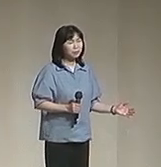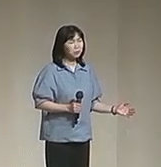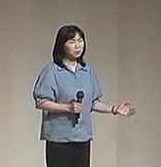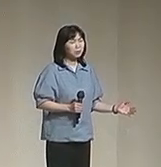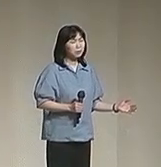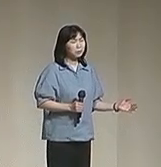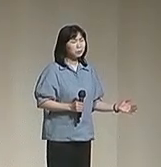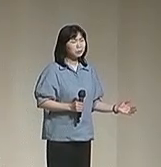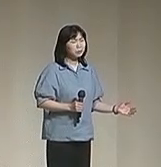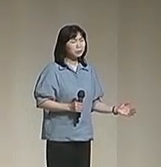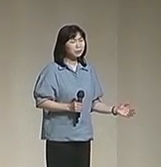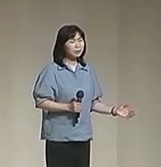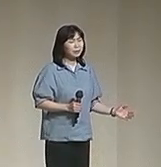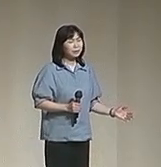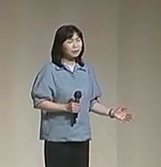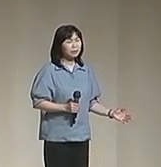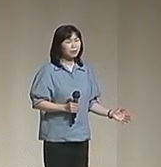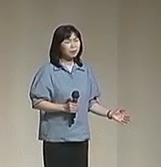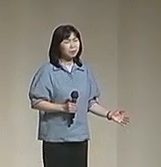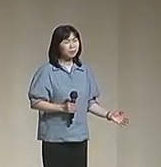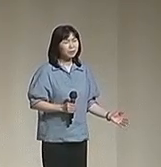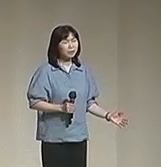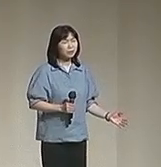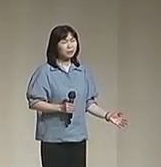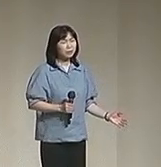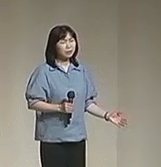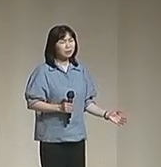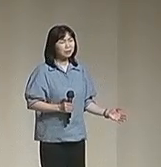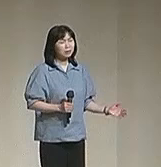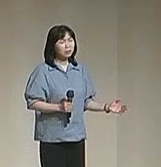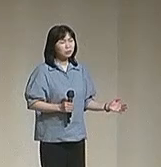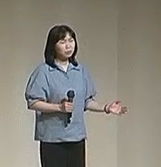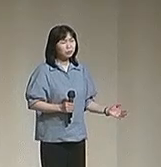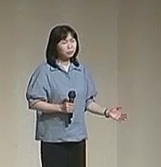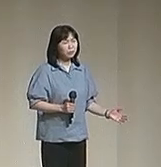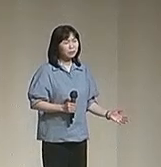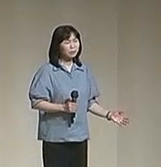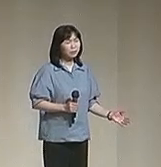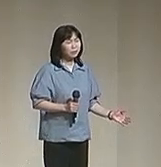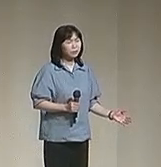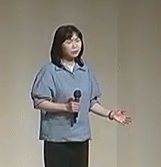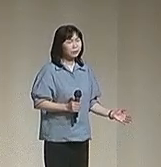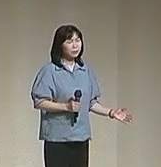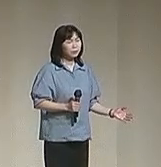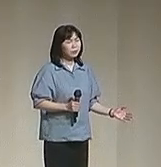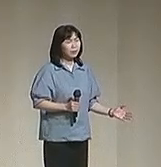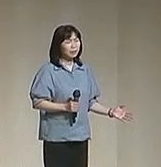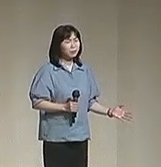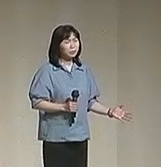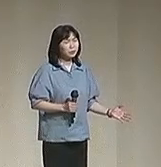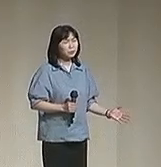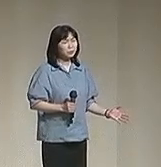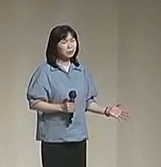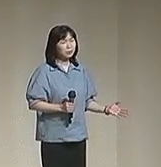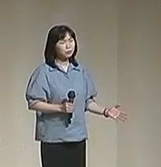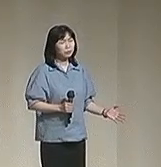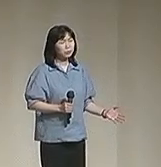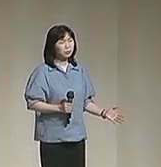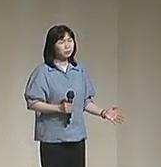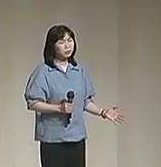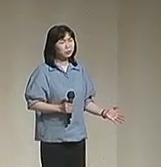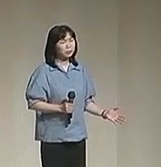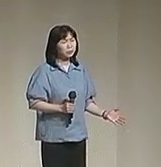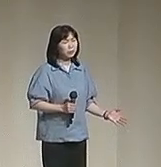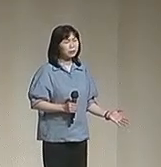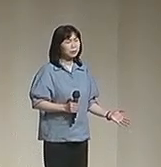땅을 바라보며 이 시대와 나의 삶을 바라보며 감사하게 하시고 기대하게